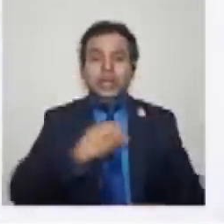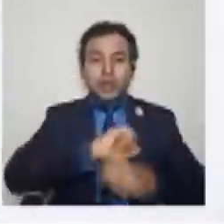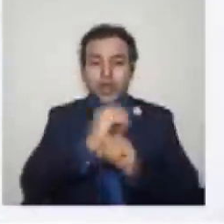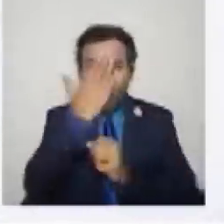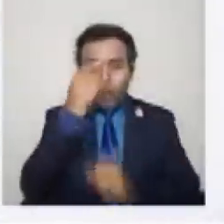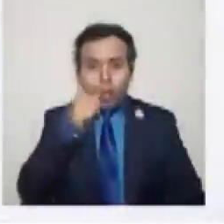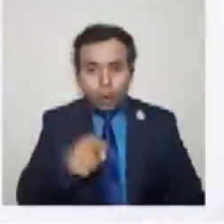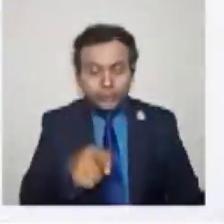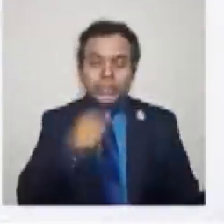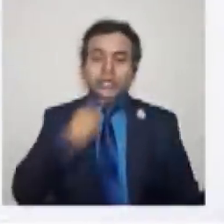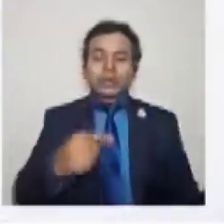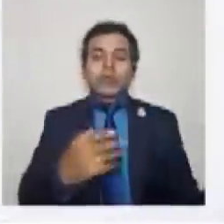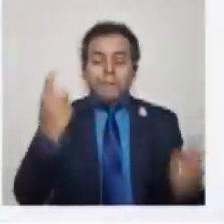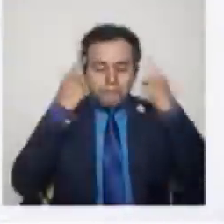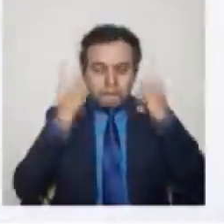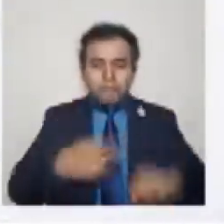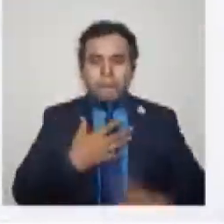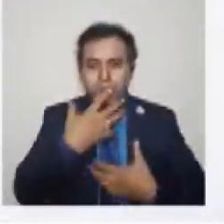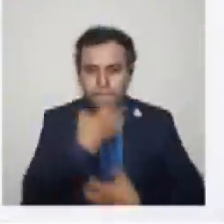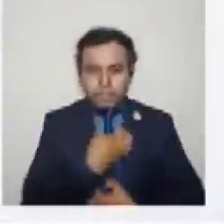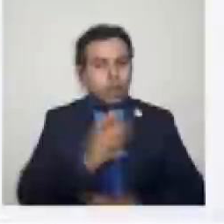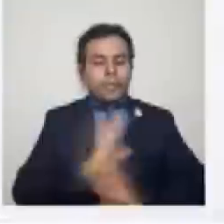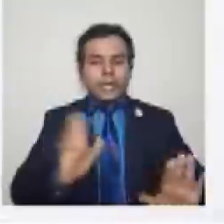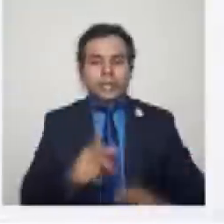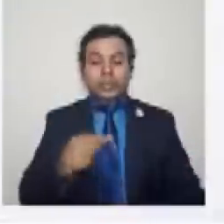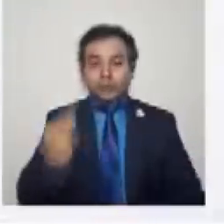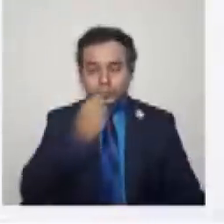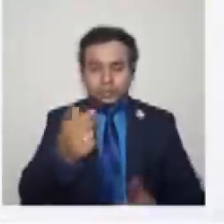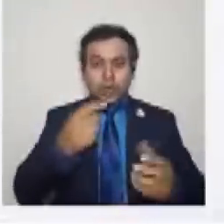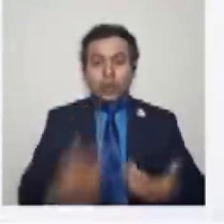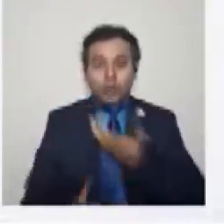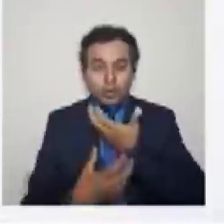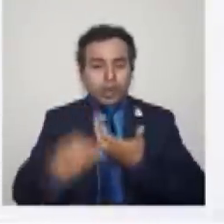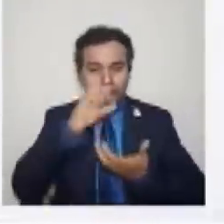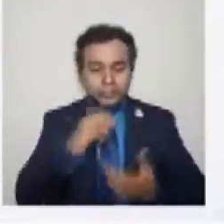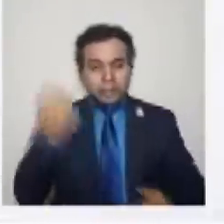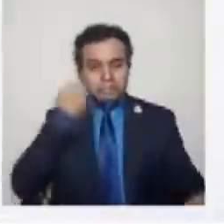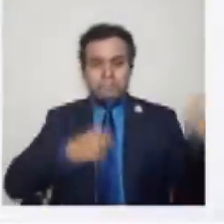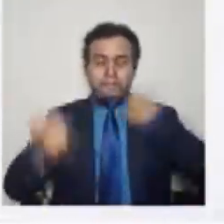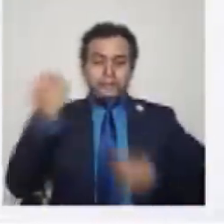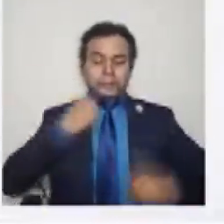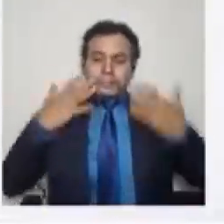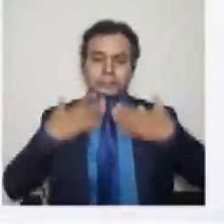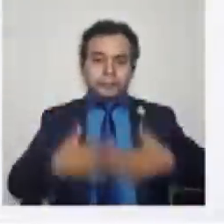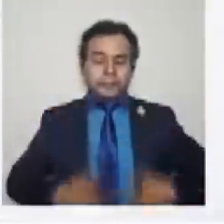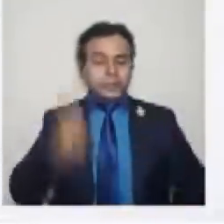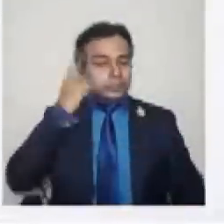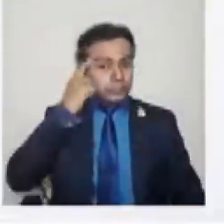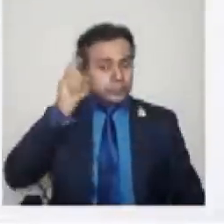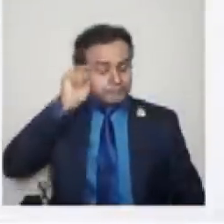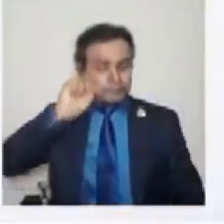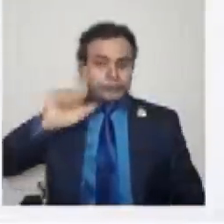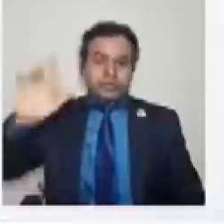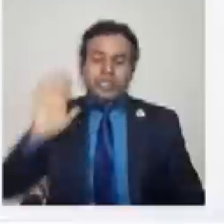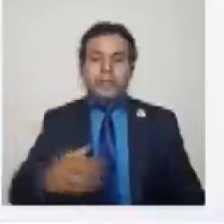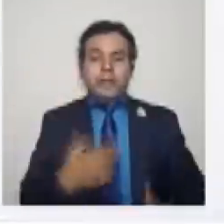করবেন এবং যারা আক্রান্ত হয়েছেন তারা মনোবলকে দৃঢ় রাখবেন। নিয়মিত স্বাস্থ্য পরিচর্যা এবং ব্যায়াম,